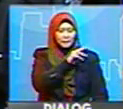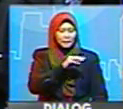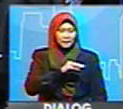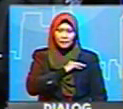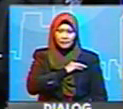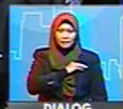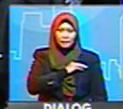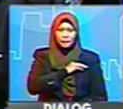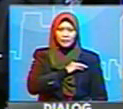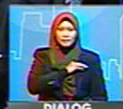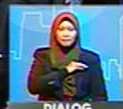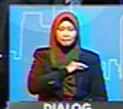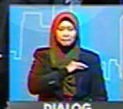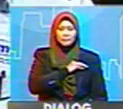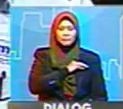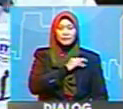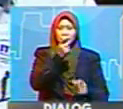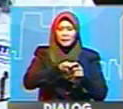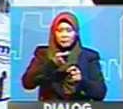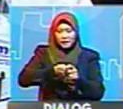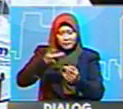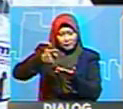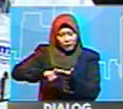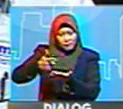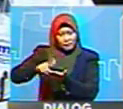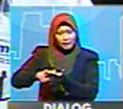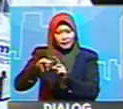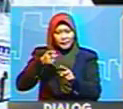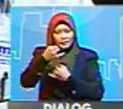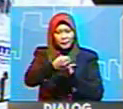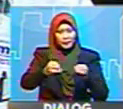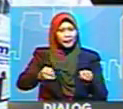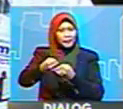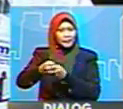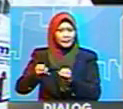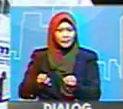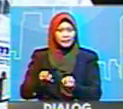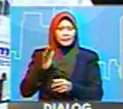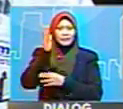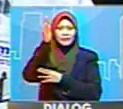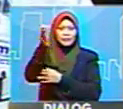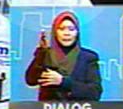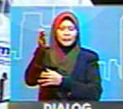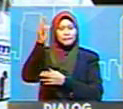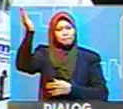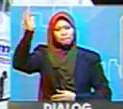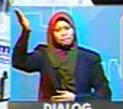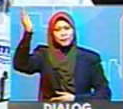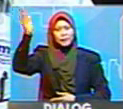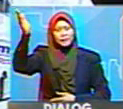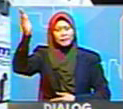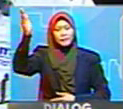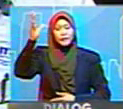kerana waktu retreat tulah setiap laporan daripada jabatan-jabatan dan sebagainya akan di dibentangkan dan